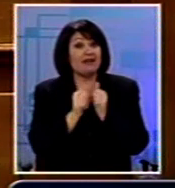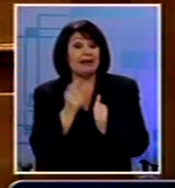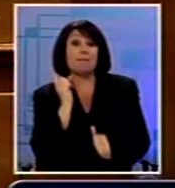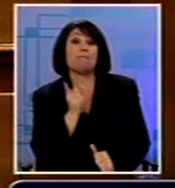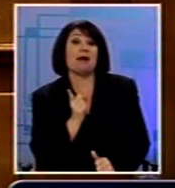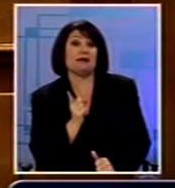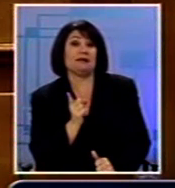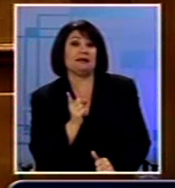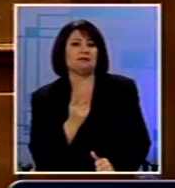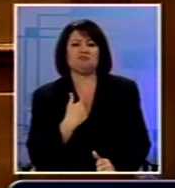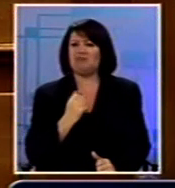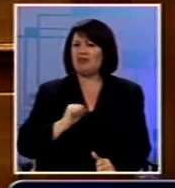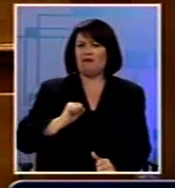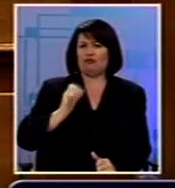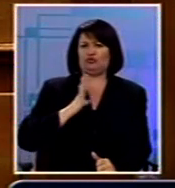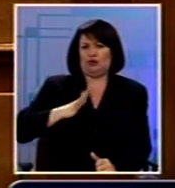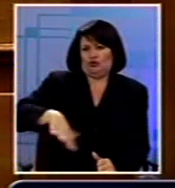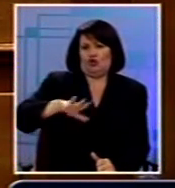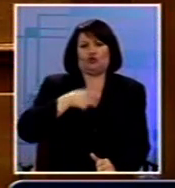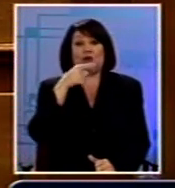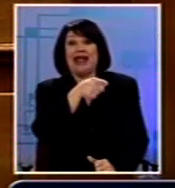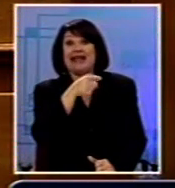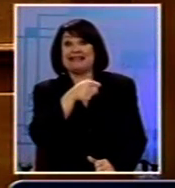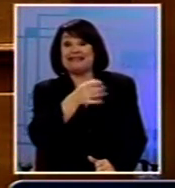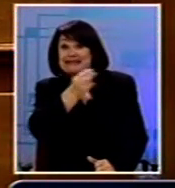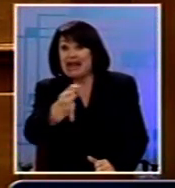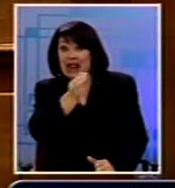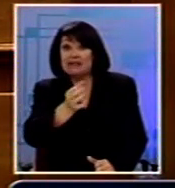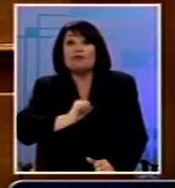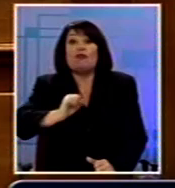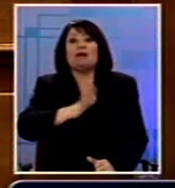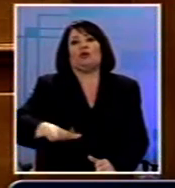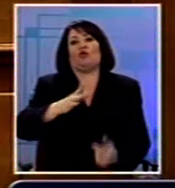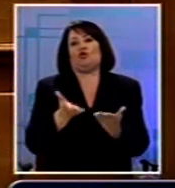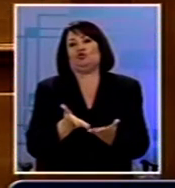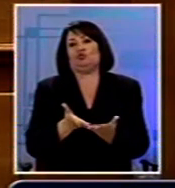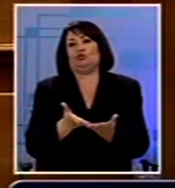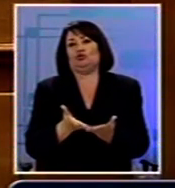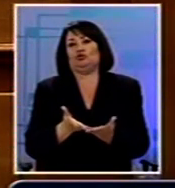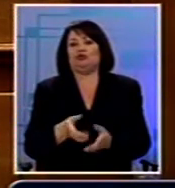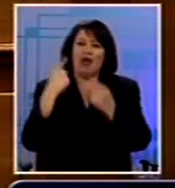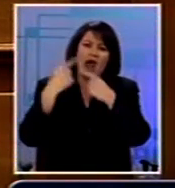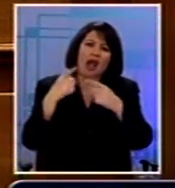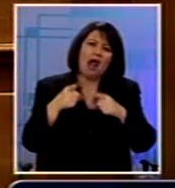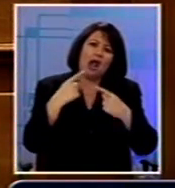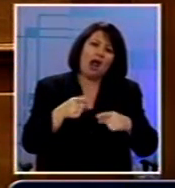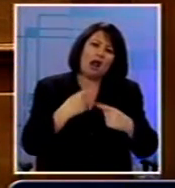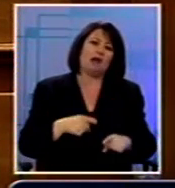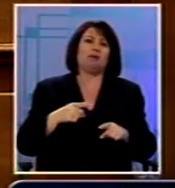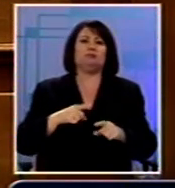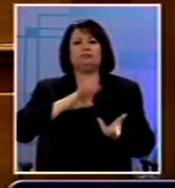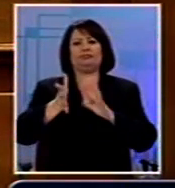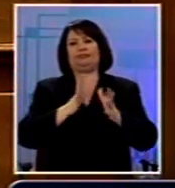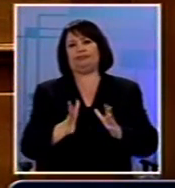παρατήρηση. Δεν φοβίζουμε εμείς τον κόσμο για σας. Εσείς με αυτά που λέτε τον τρομοκρατείτε. Άλλα κάθε φορά. Διαφορετικά